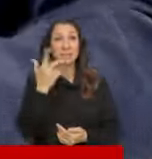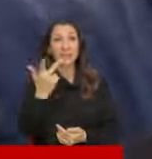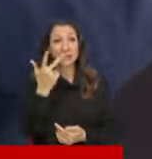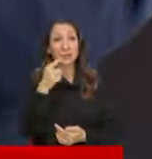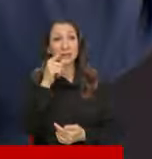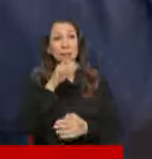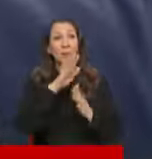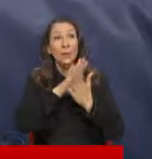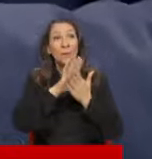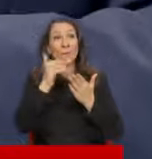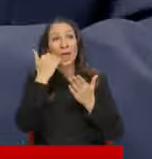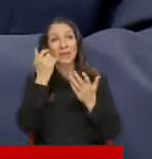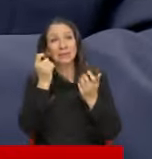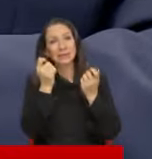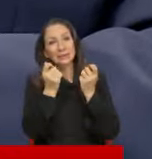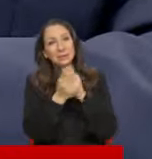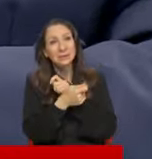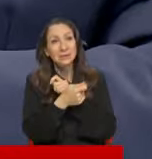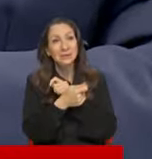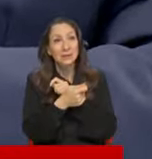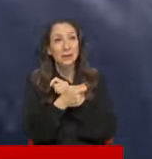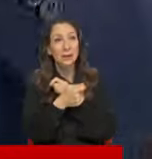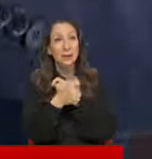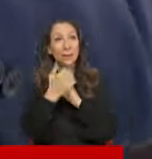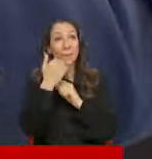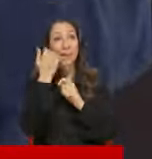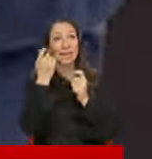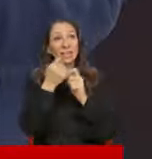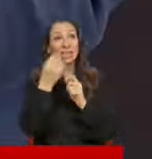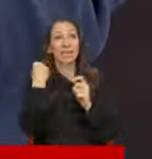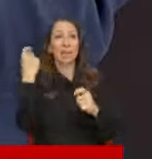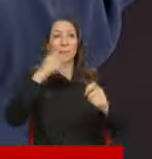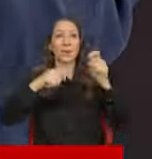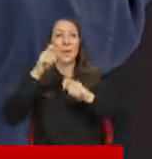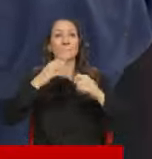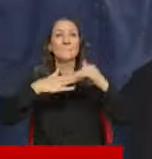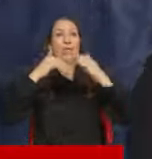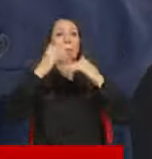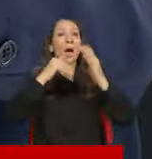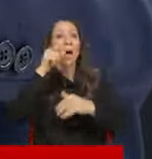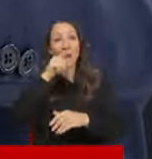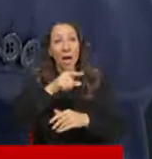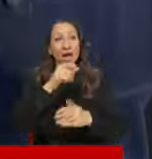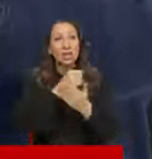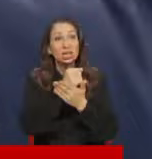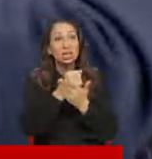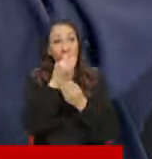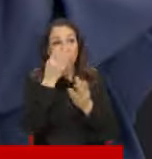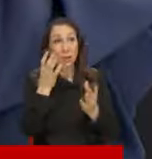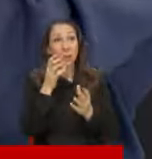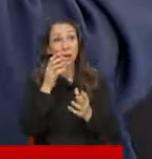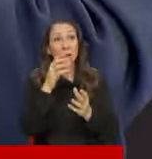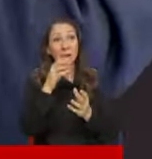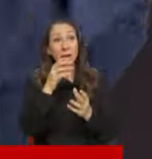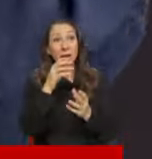Esenler gitmiş beyaza dönmüş artık Eee beyazlaşan yer beyazlaşan yenilenen binalar yenilenen binalar aynı zamanda yeşil alanı Yenil